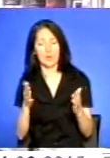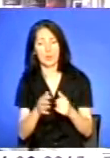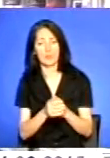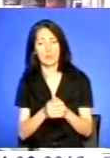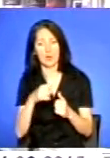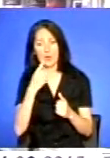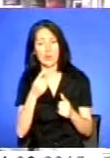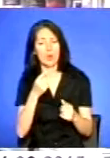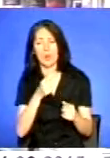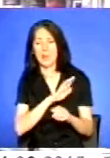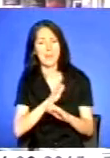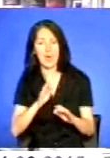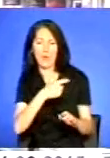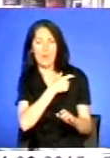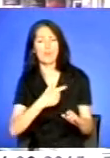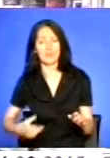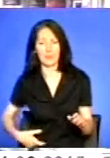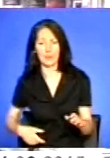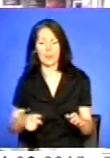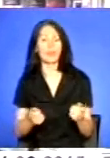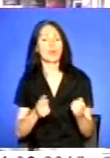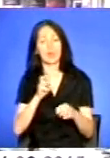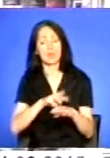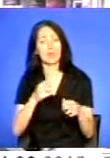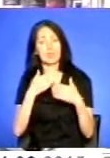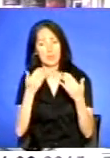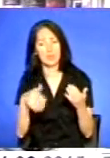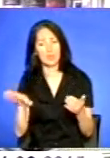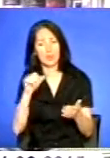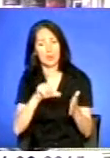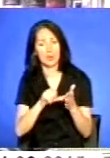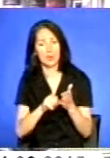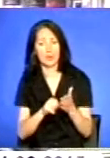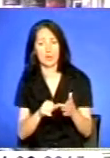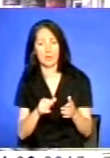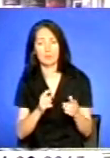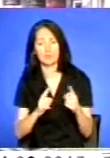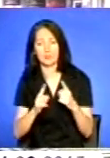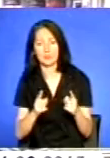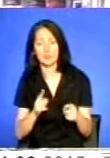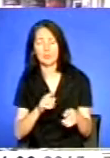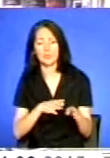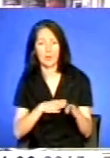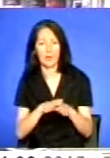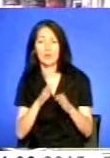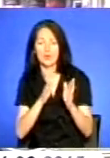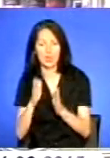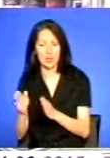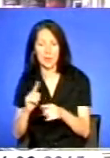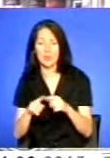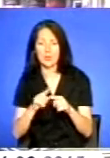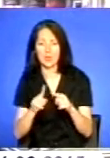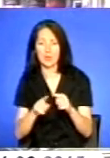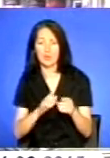Працівники ДАІ звертаються до всіх учасників дорожнього руху. Дотримуйтесь швидкісного режиму, не виїжджати на смугу зустрічного руху, так як